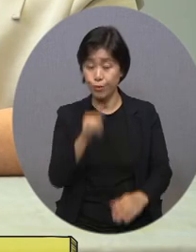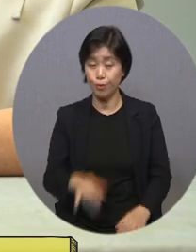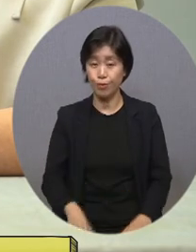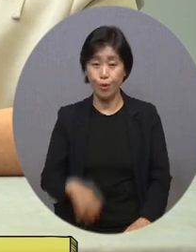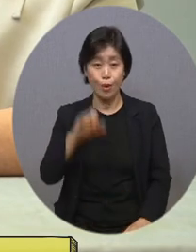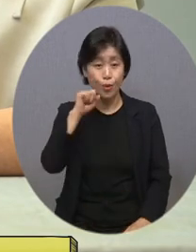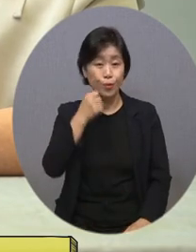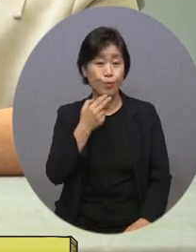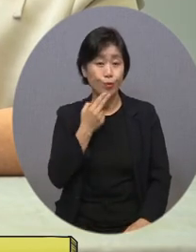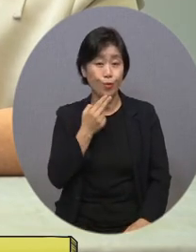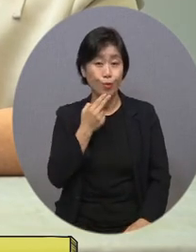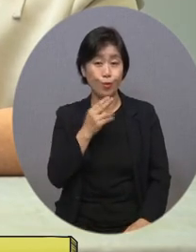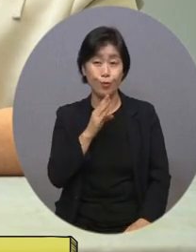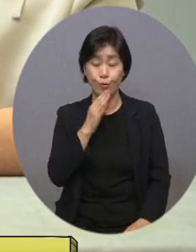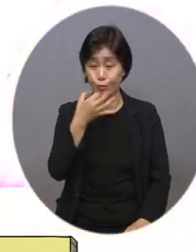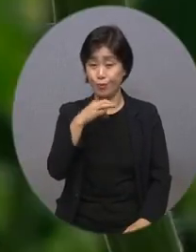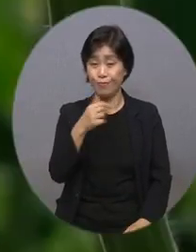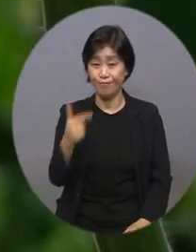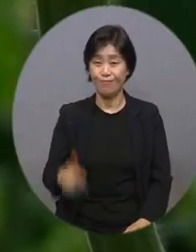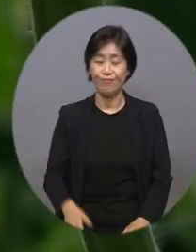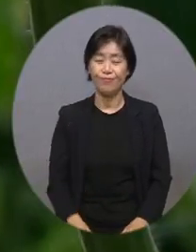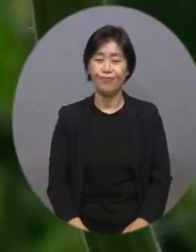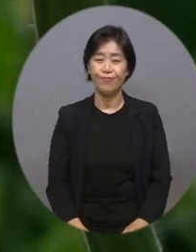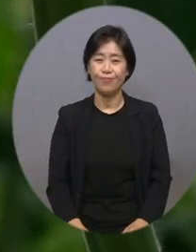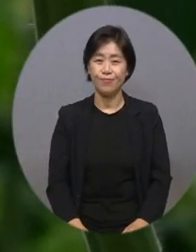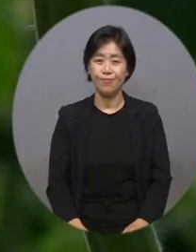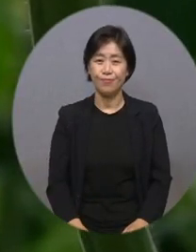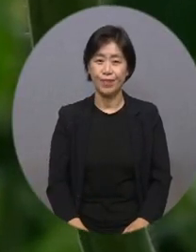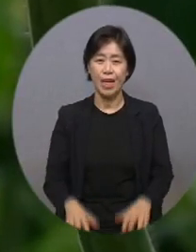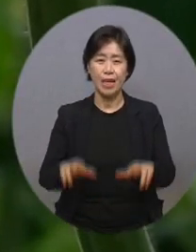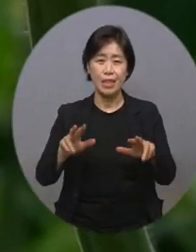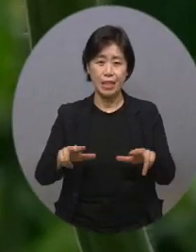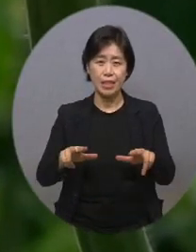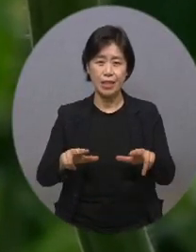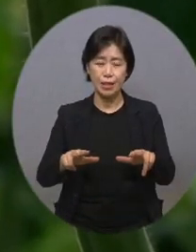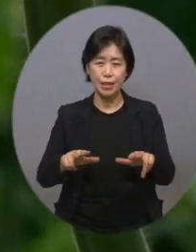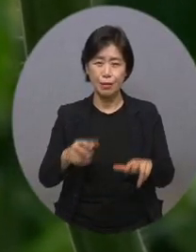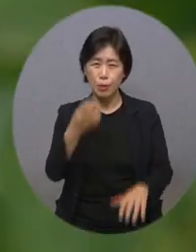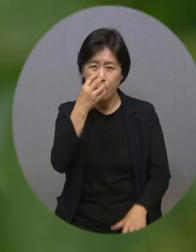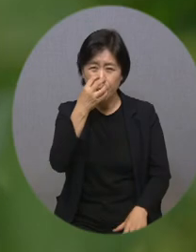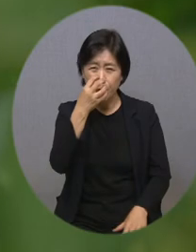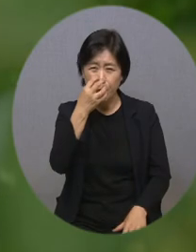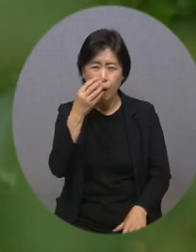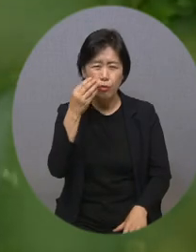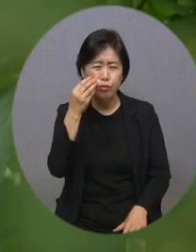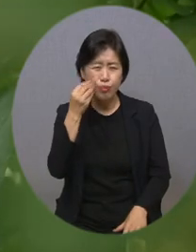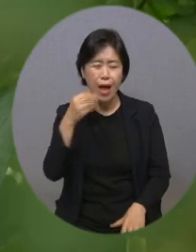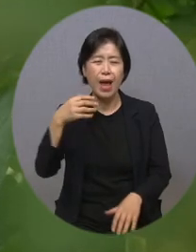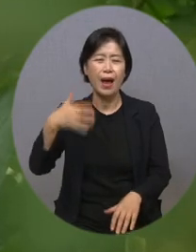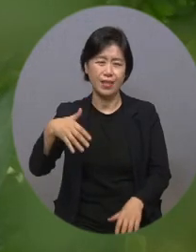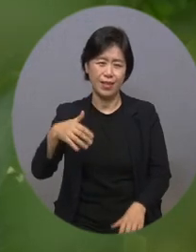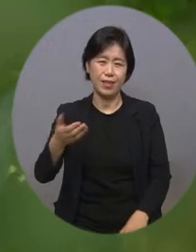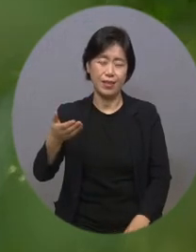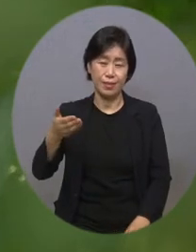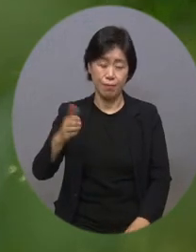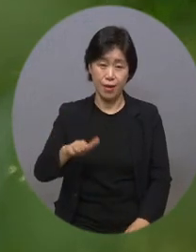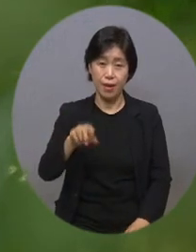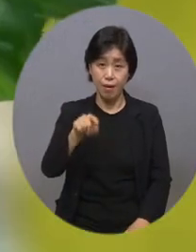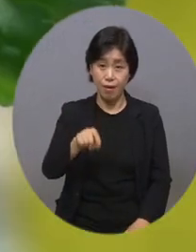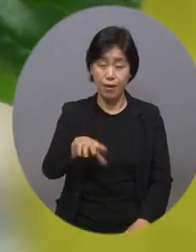없었고 너무 뜻깊은 시간이었던 것 같습니다. 아직은 덜 익은 토마토같이 이제 시작을 알리는 국내